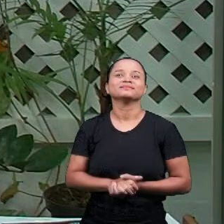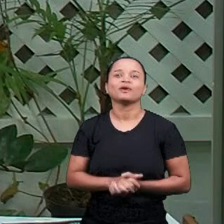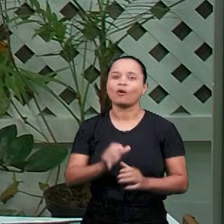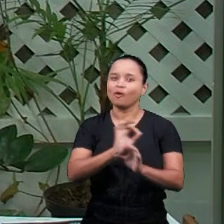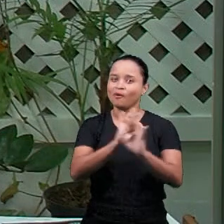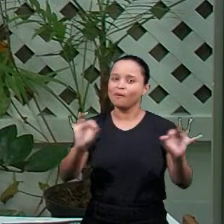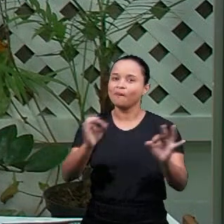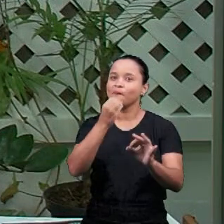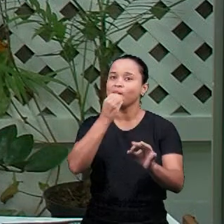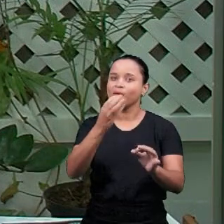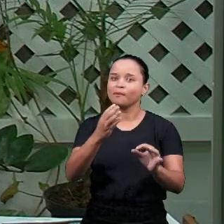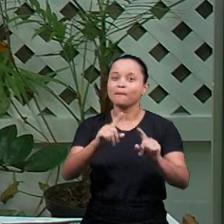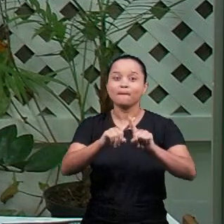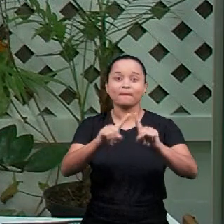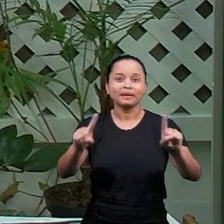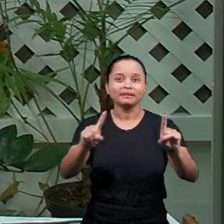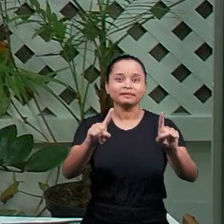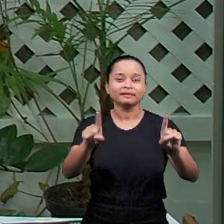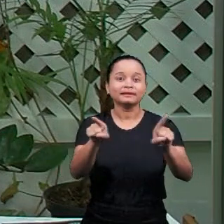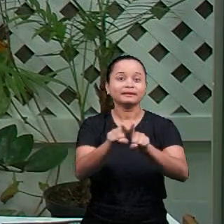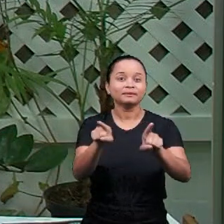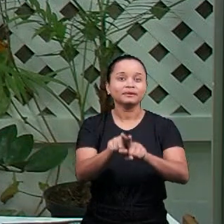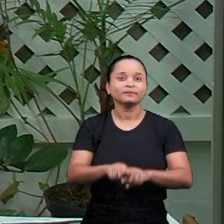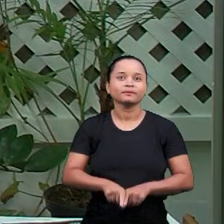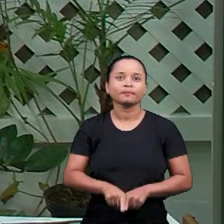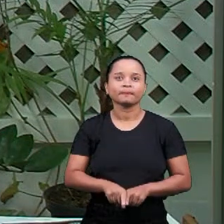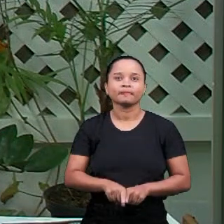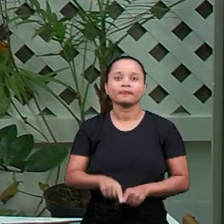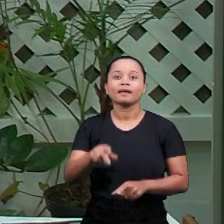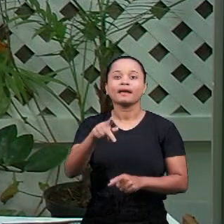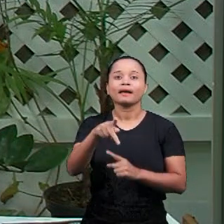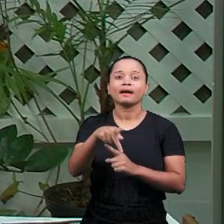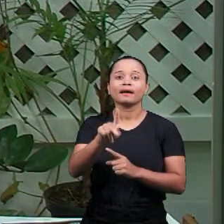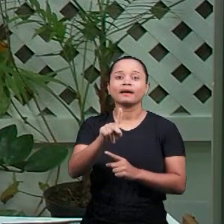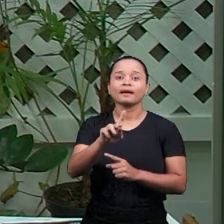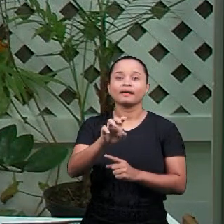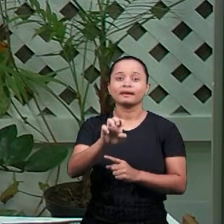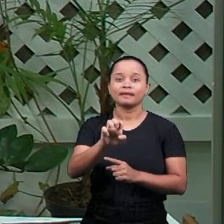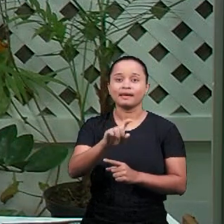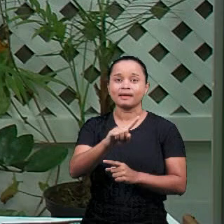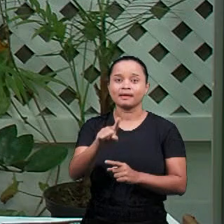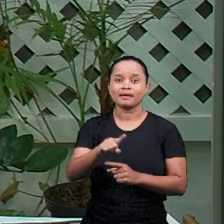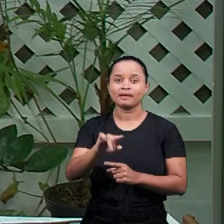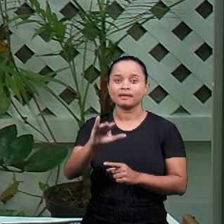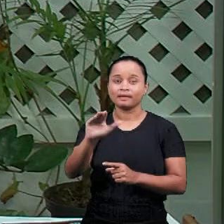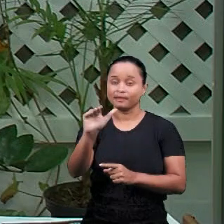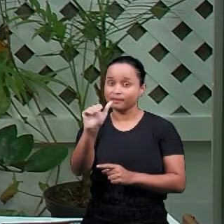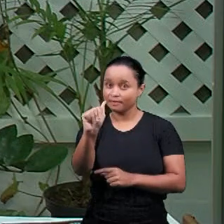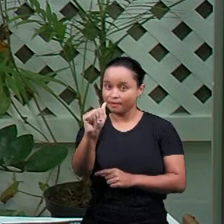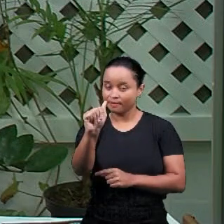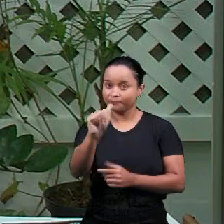Mais ce qui a attiré mon attention, ça a été de Kézia. Kézia é do Caruaru,